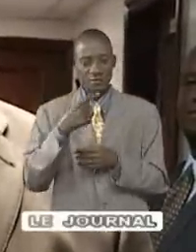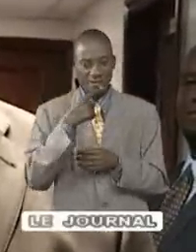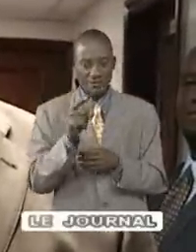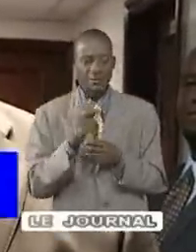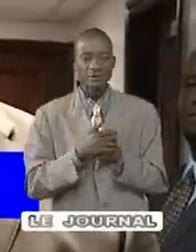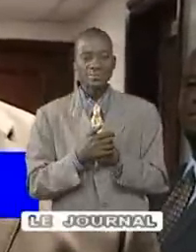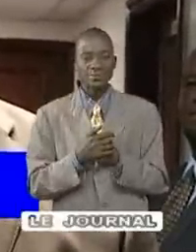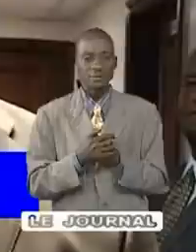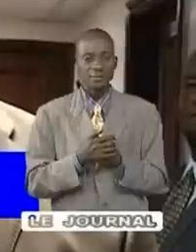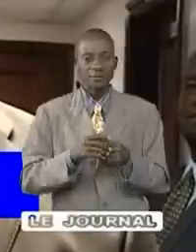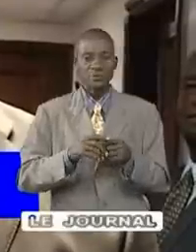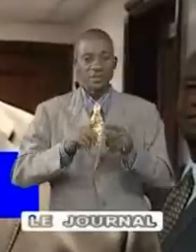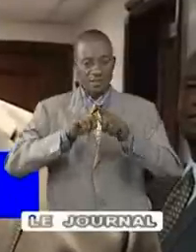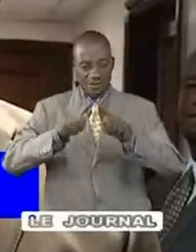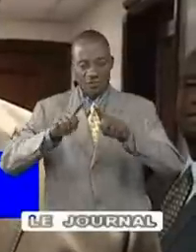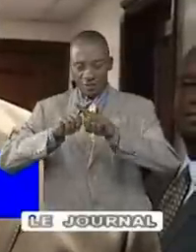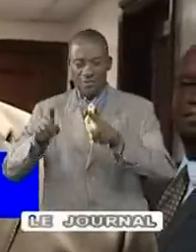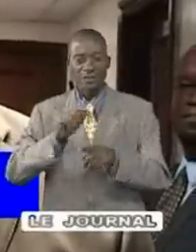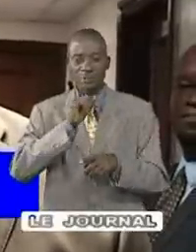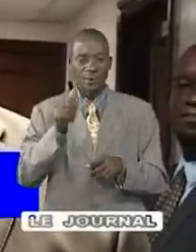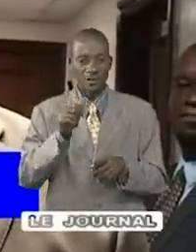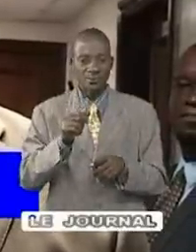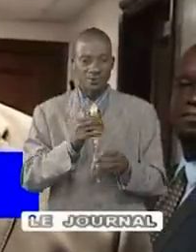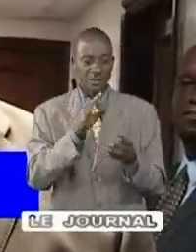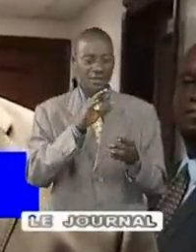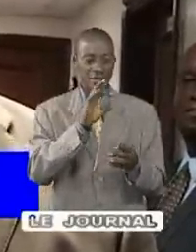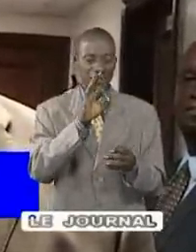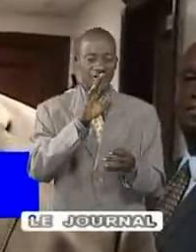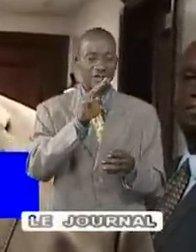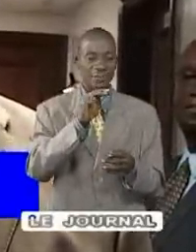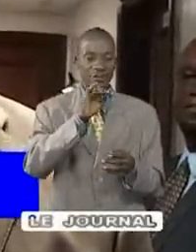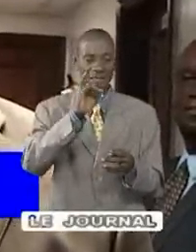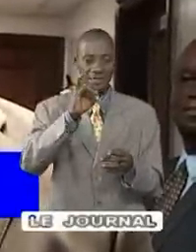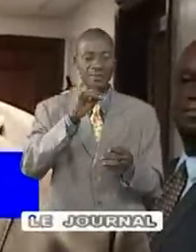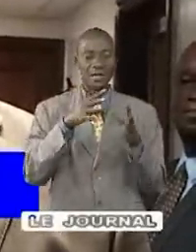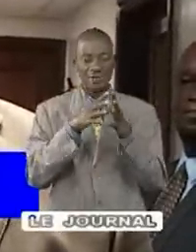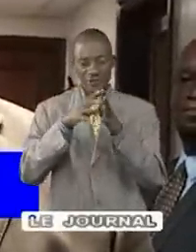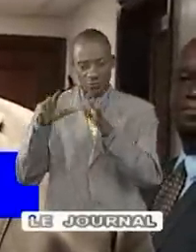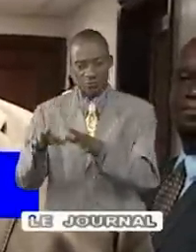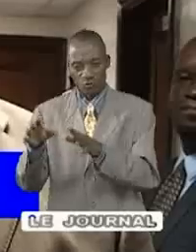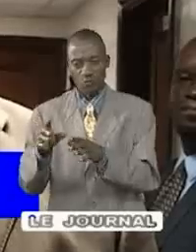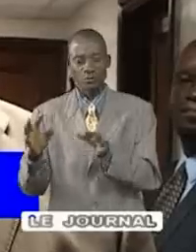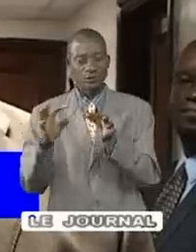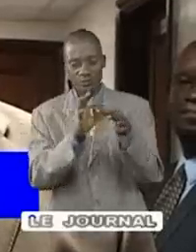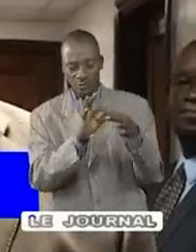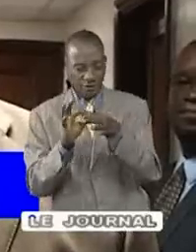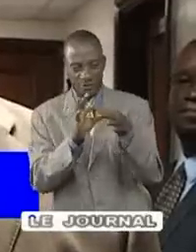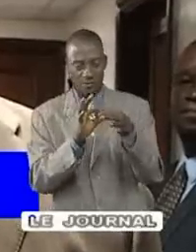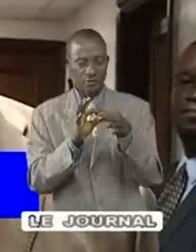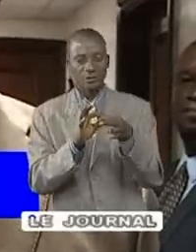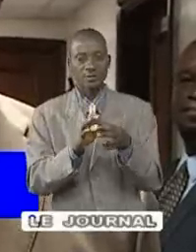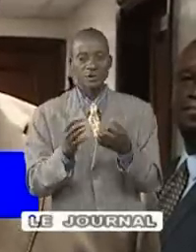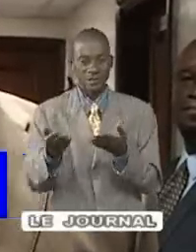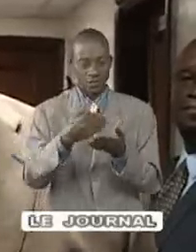aucune divergence à ce jour entre son institution et notre pays qui, dans un partenariat, va retrouver l'accord